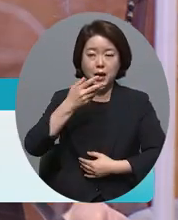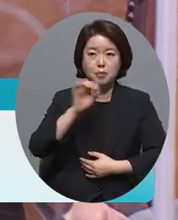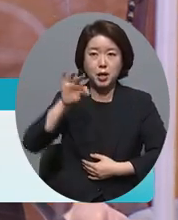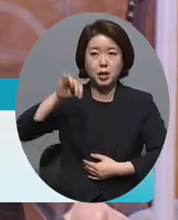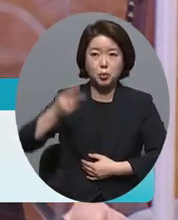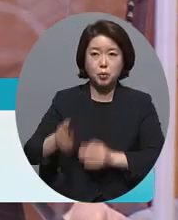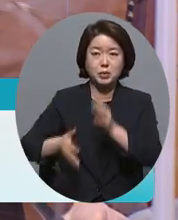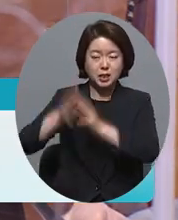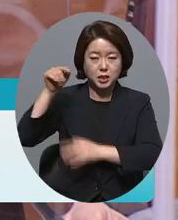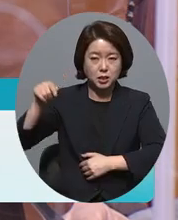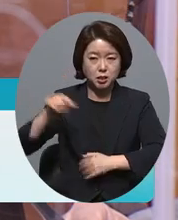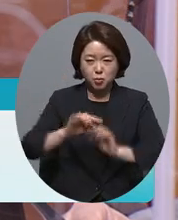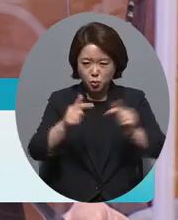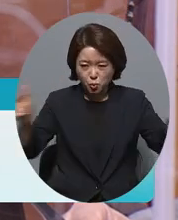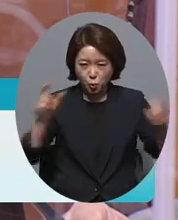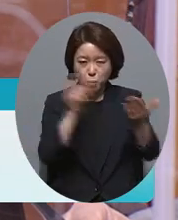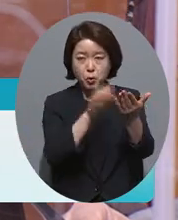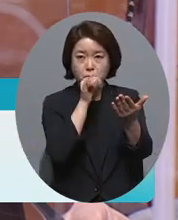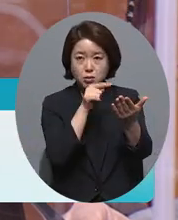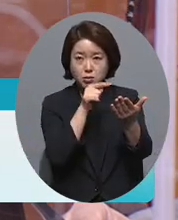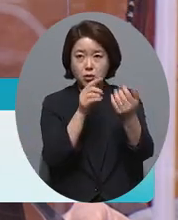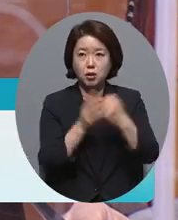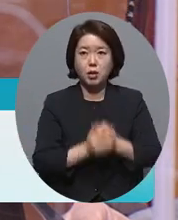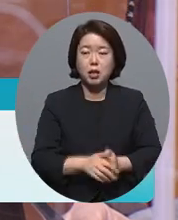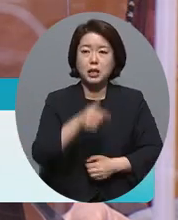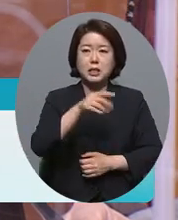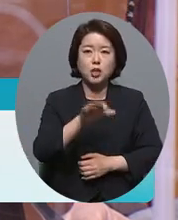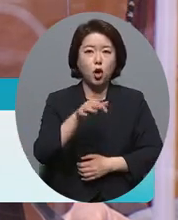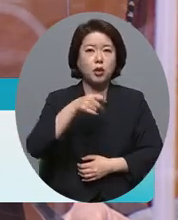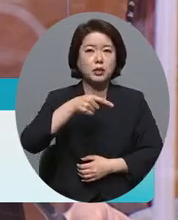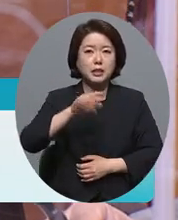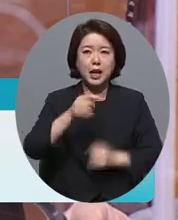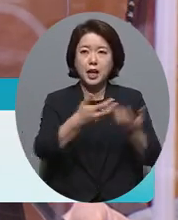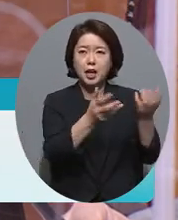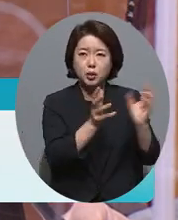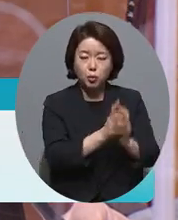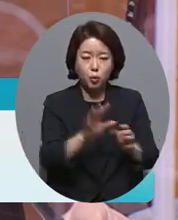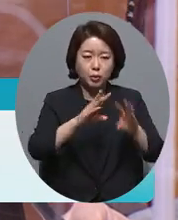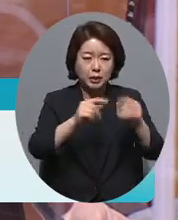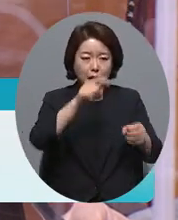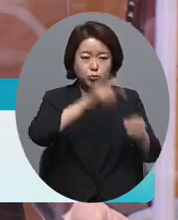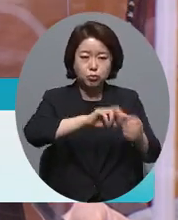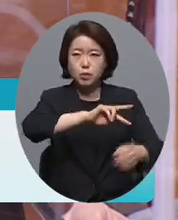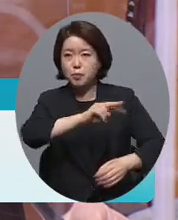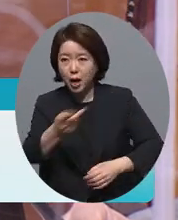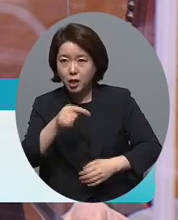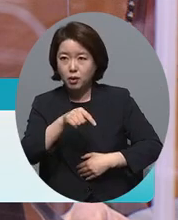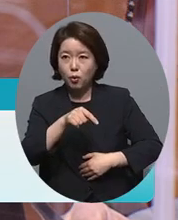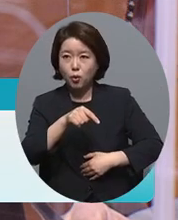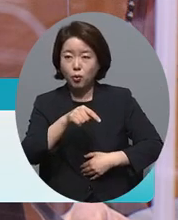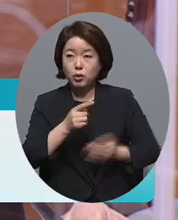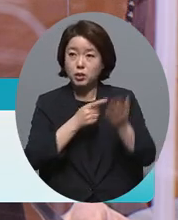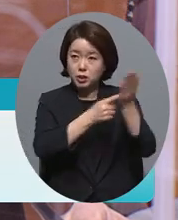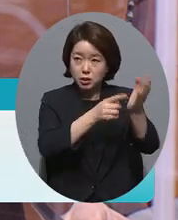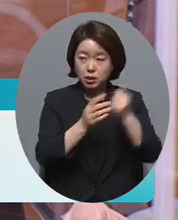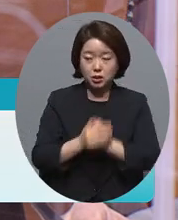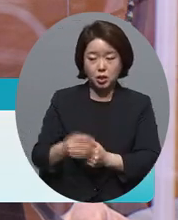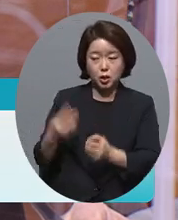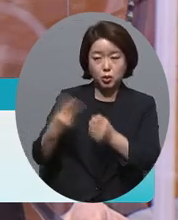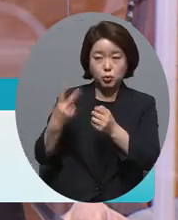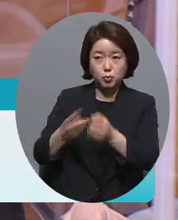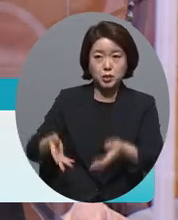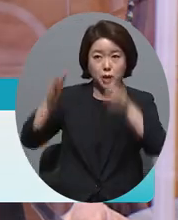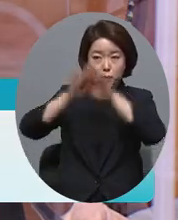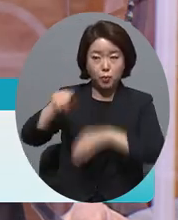정자동 부재 용도변경 신청한다거나 제2사업 건축허가를 신청한이 자체가 부정한 청탁이 될 수는 없어요 그렇지만은